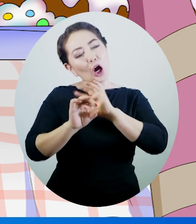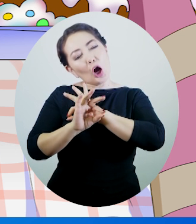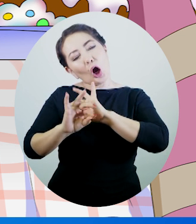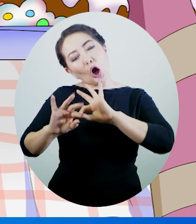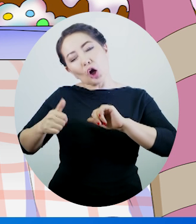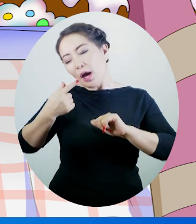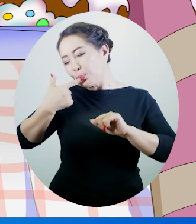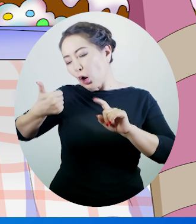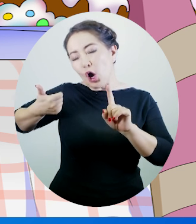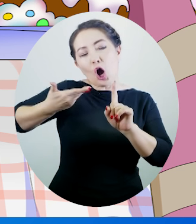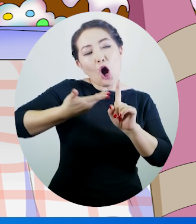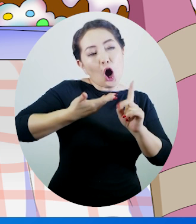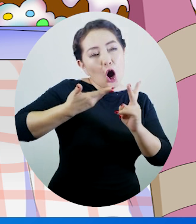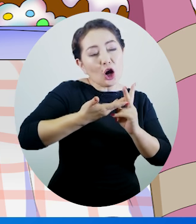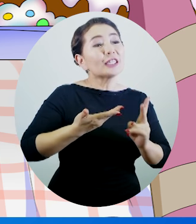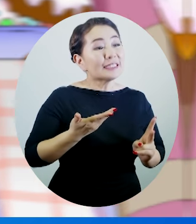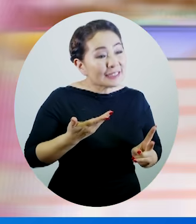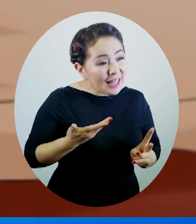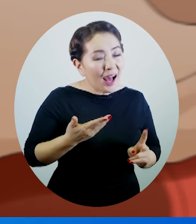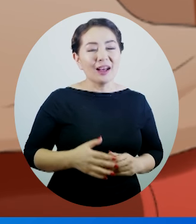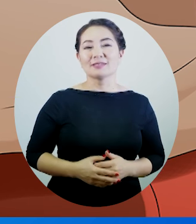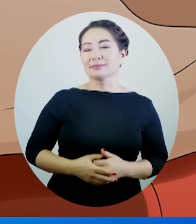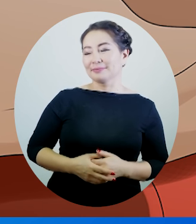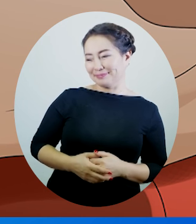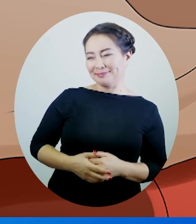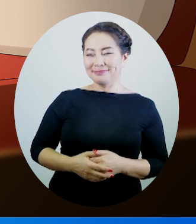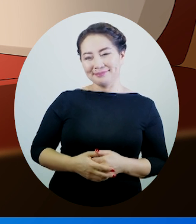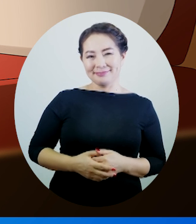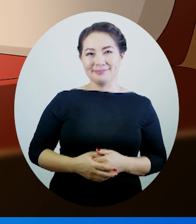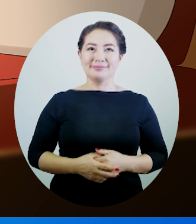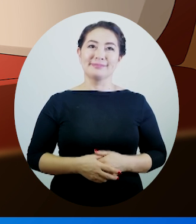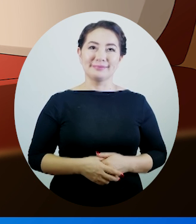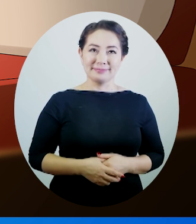зөндөө амттангууд бэлтчихсэн бай.